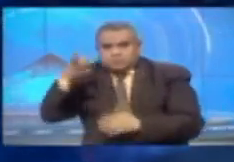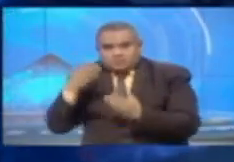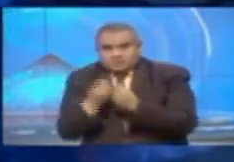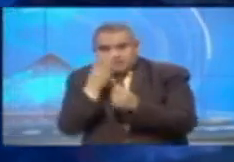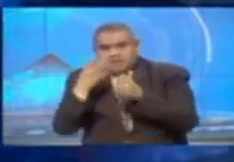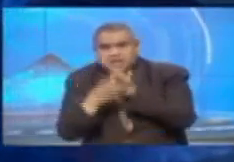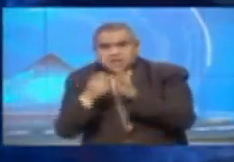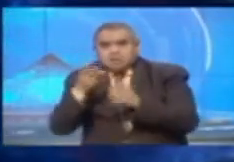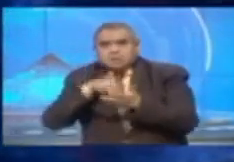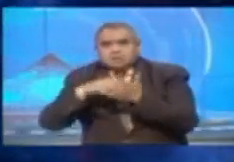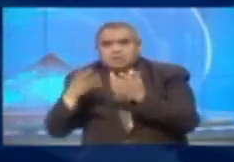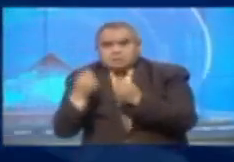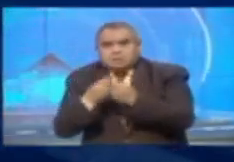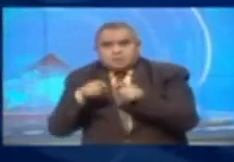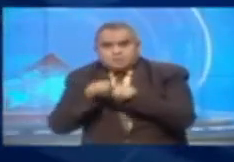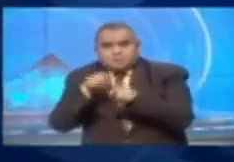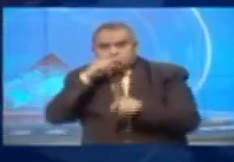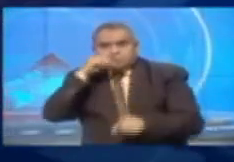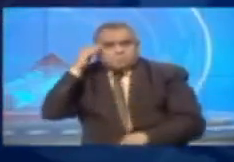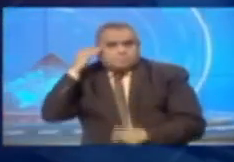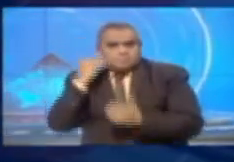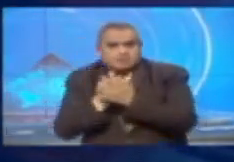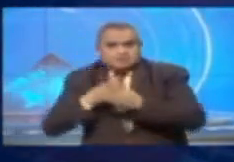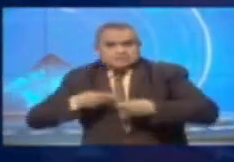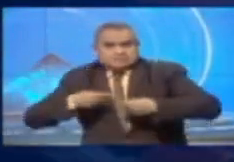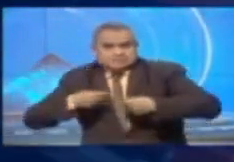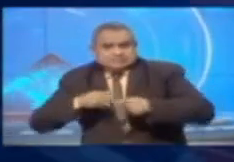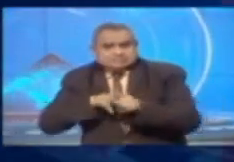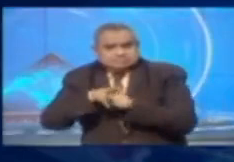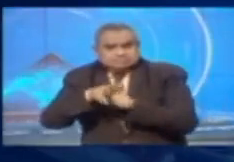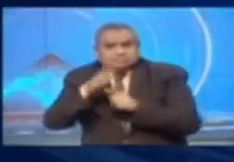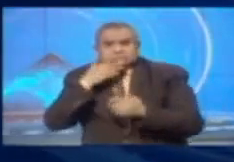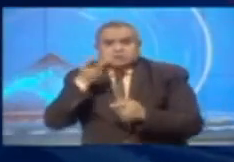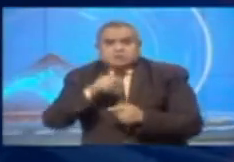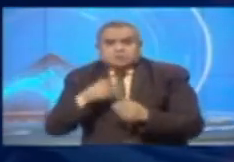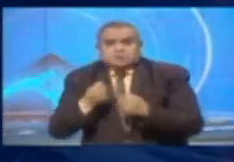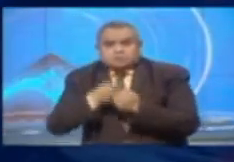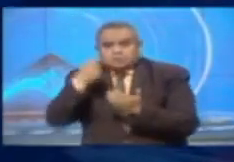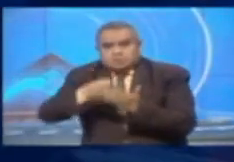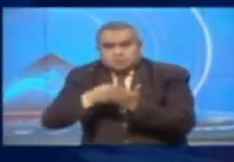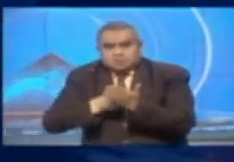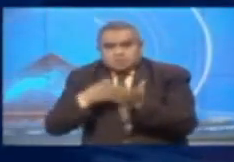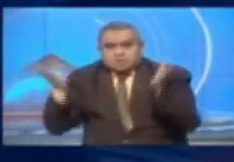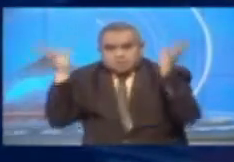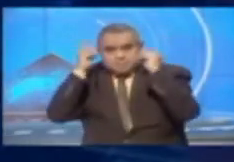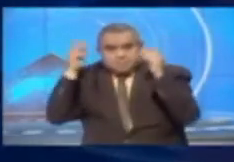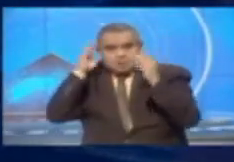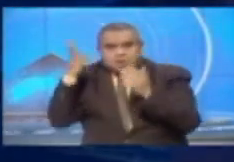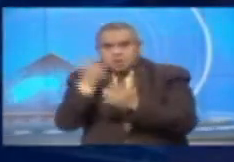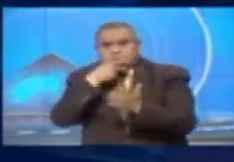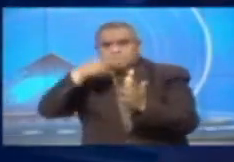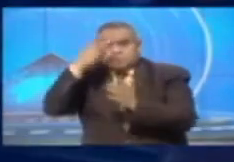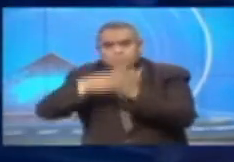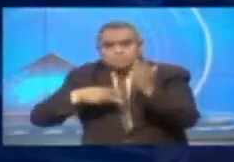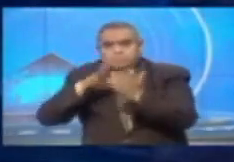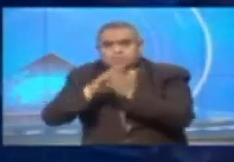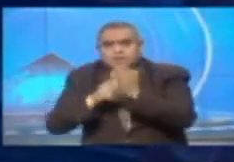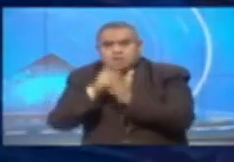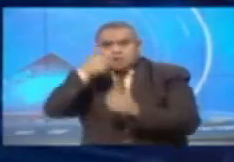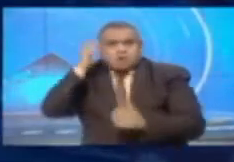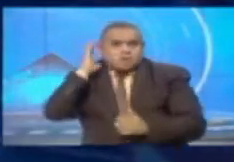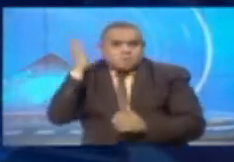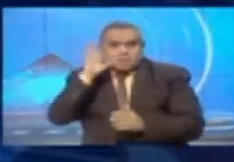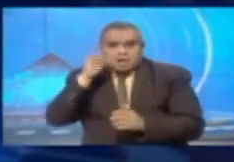المستشفيات الجامعية للتعامل مع سيدات تعرضن للعنف. كما لفت التقرير المعلوماتي إلى إصدار أول كود